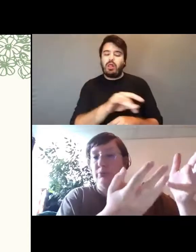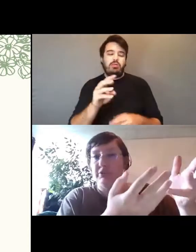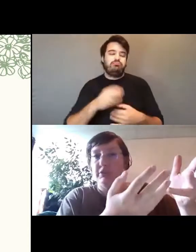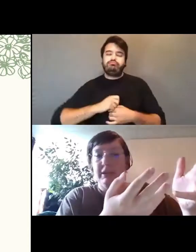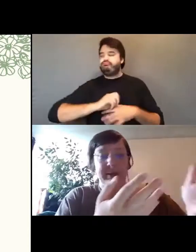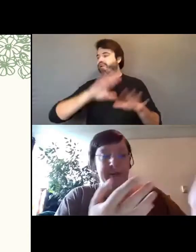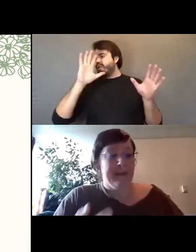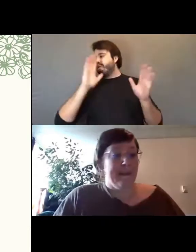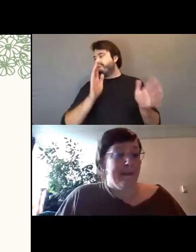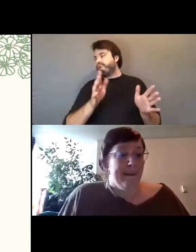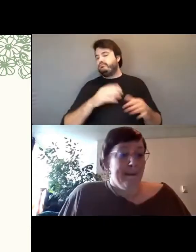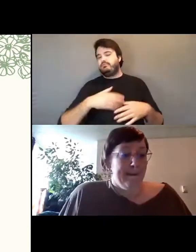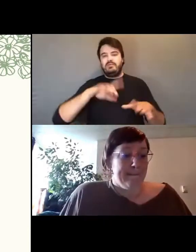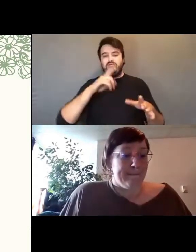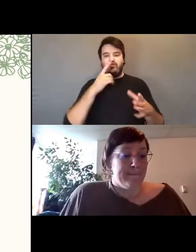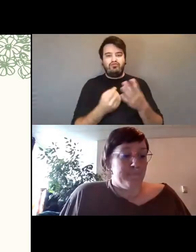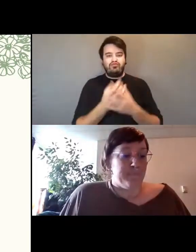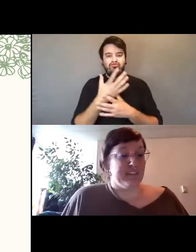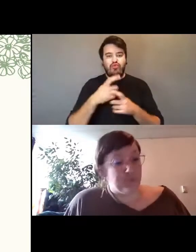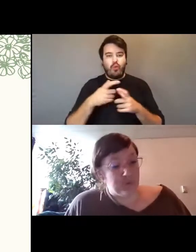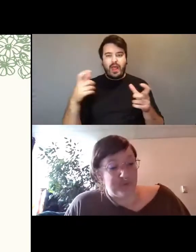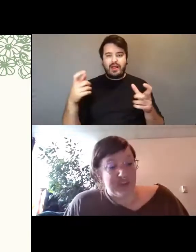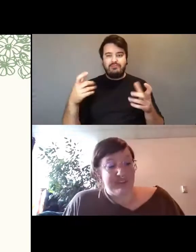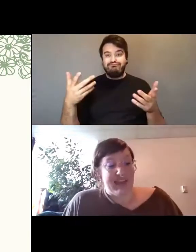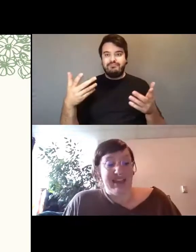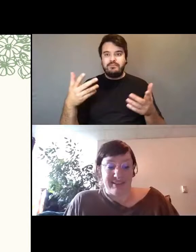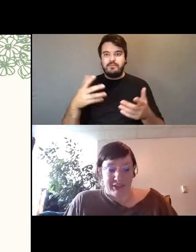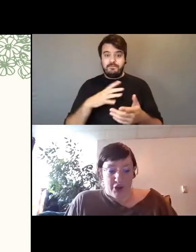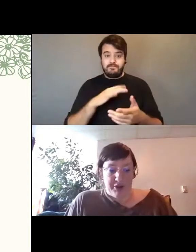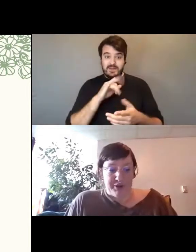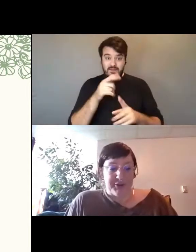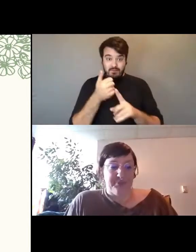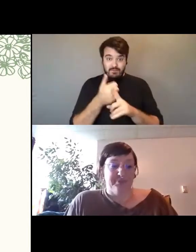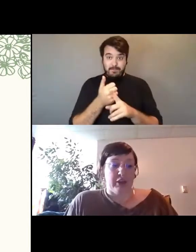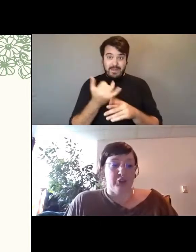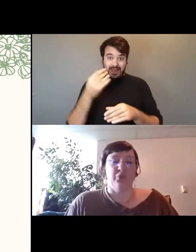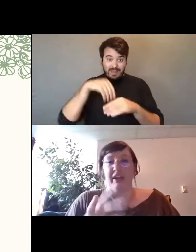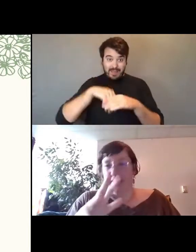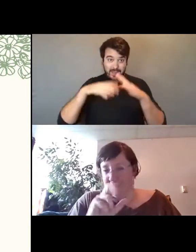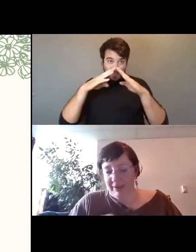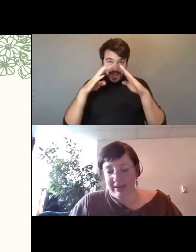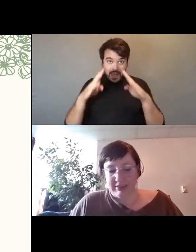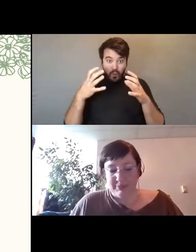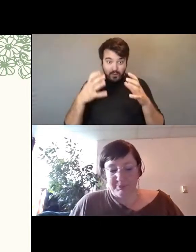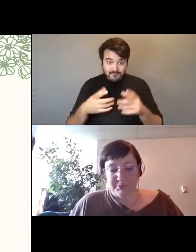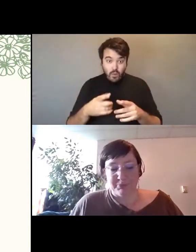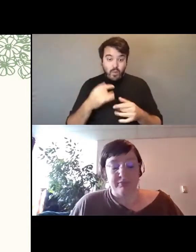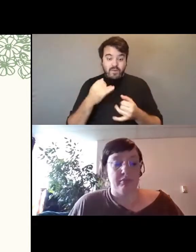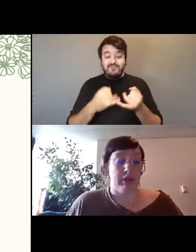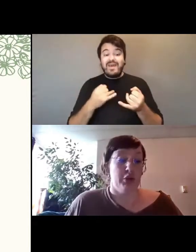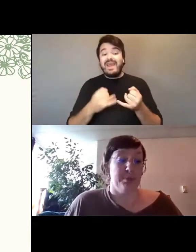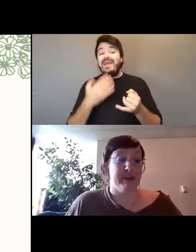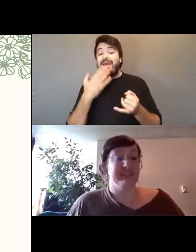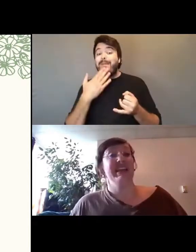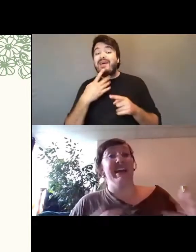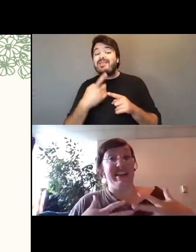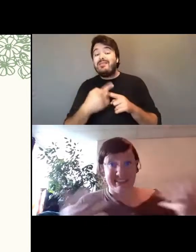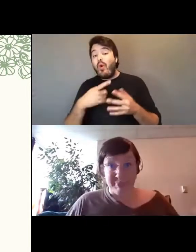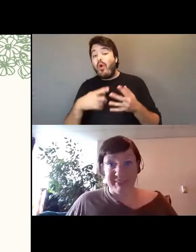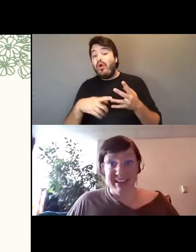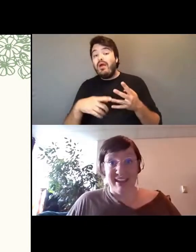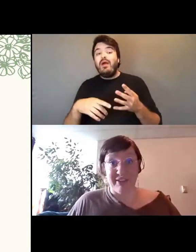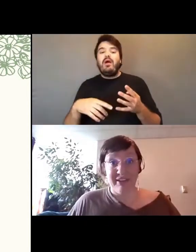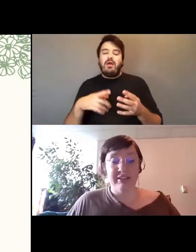attend que ça pousse. Mais si vous le faites à l'intérieur, donc vers la fin mars, pensez